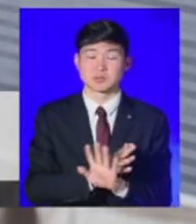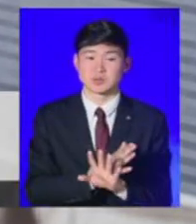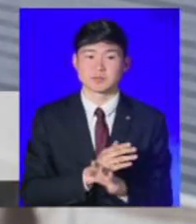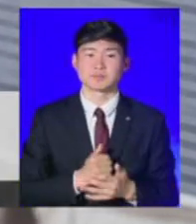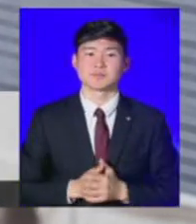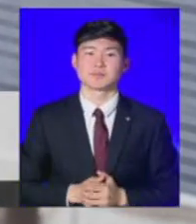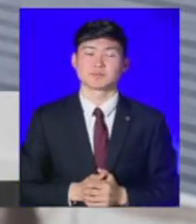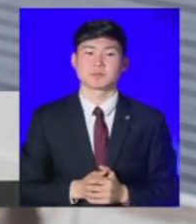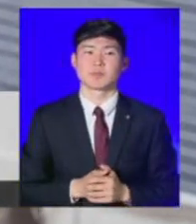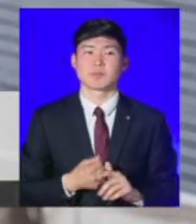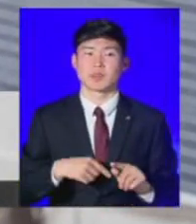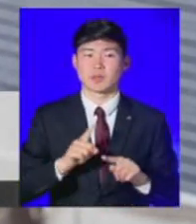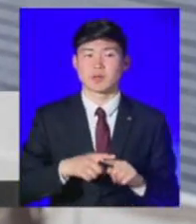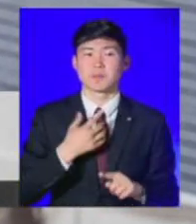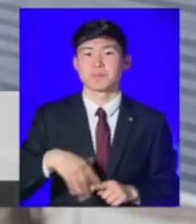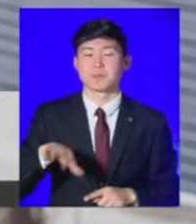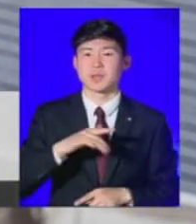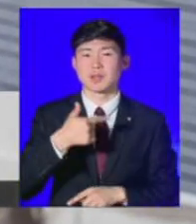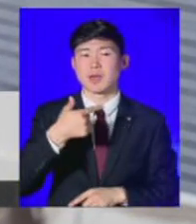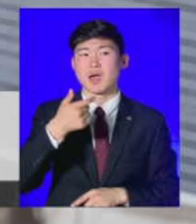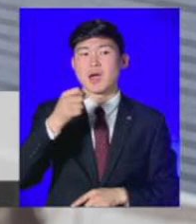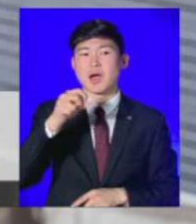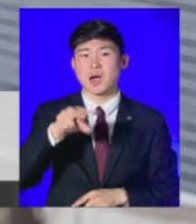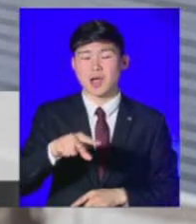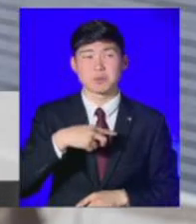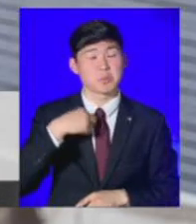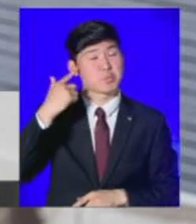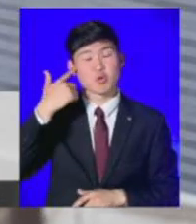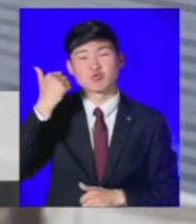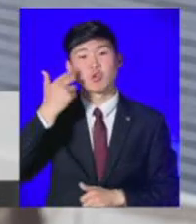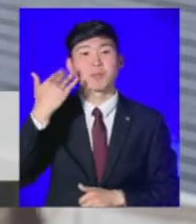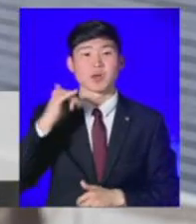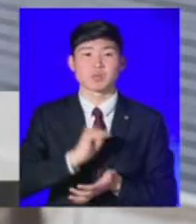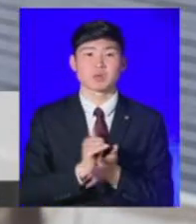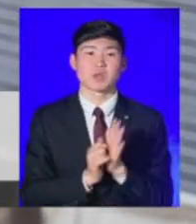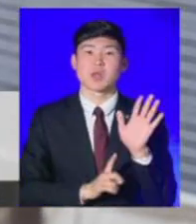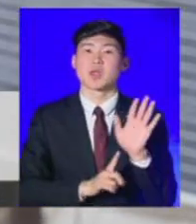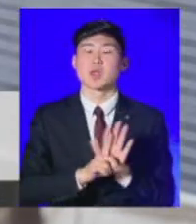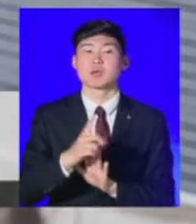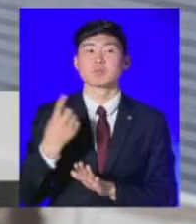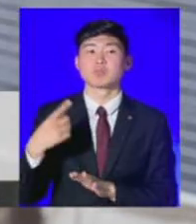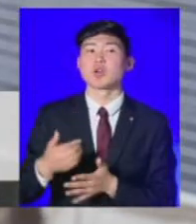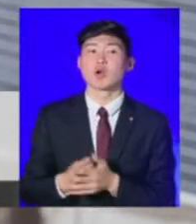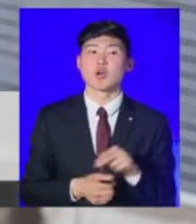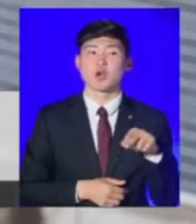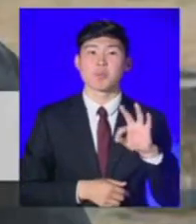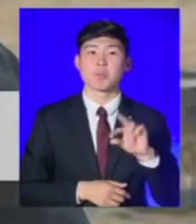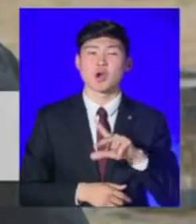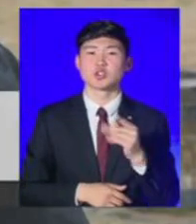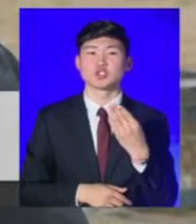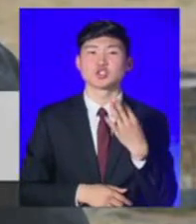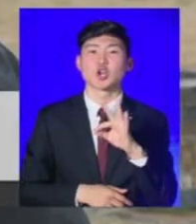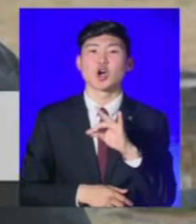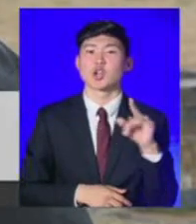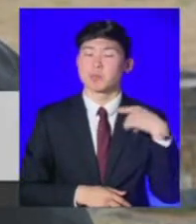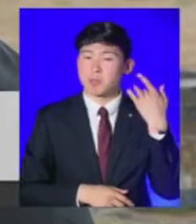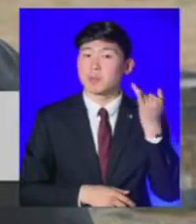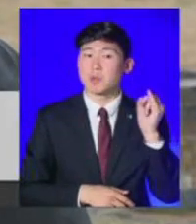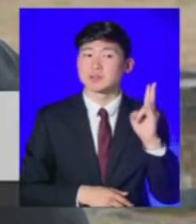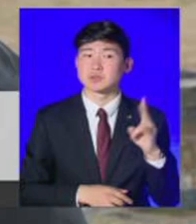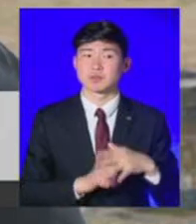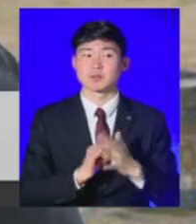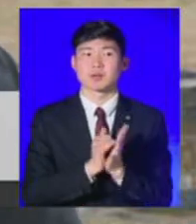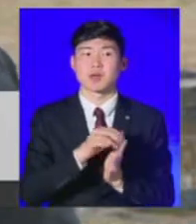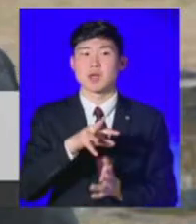бас бидээд л ер нь гал гэдгийг бол мдээгүй. Аа эхлээд л энэ юу полины шороо байна гэж бодсон. Малчлах арга хэмжээ